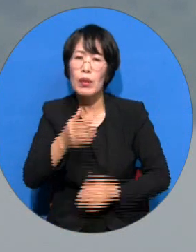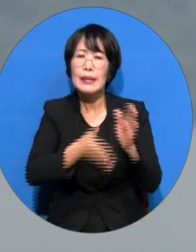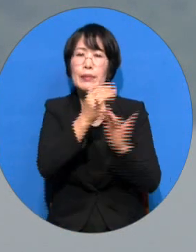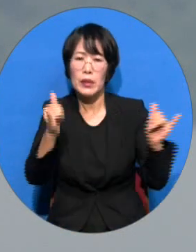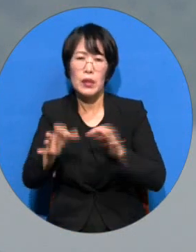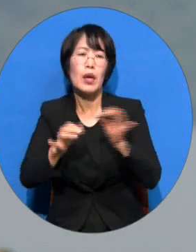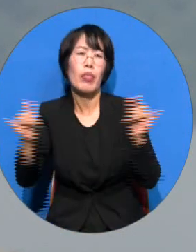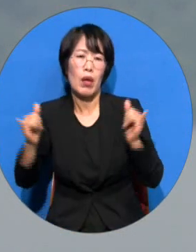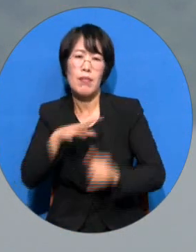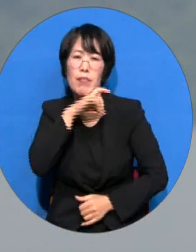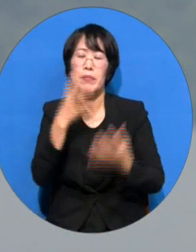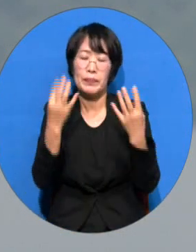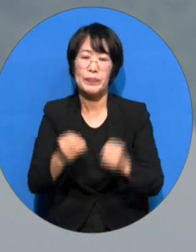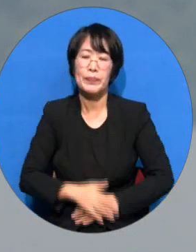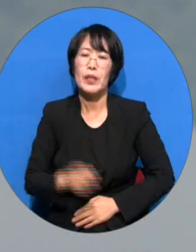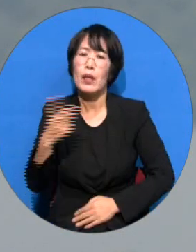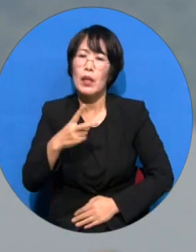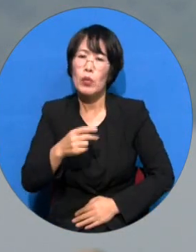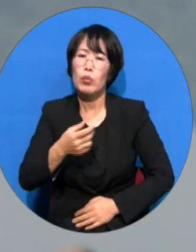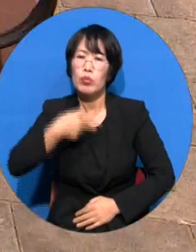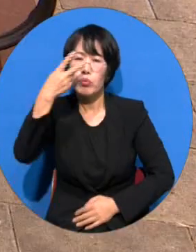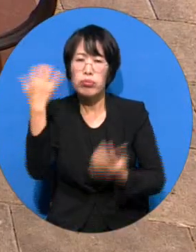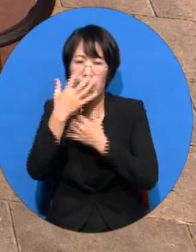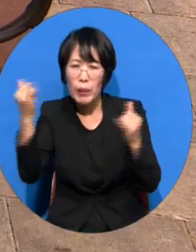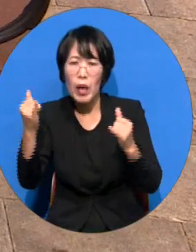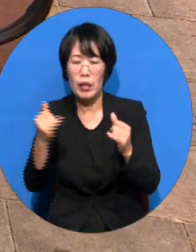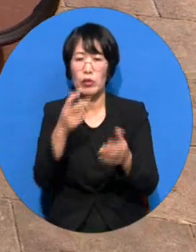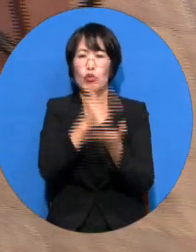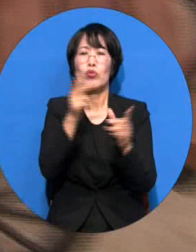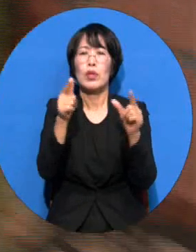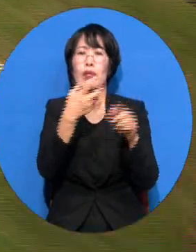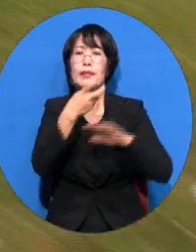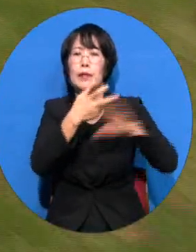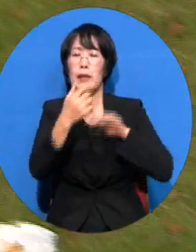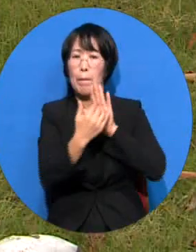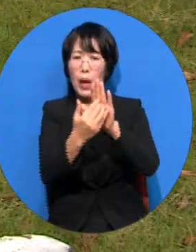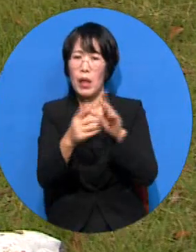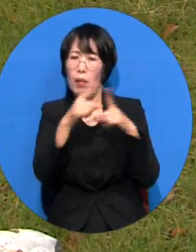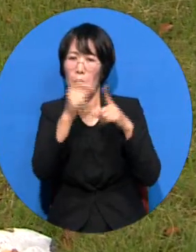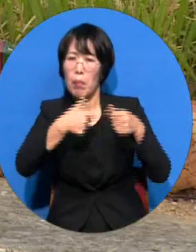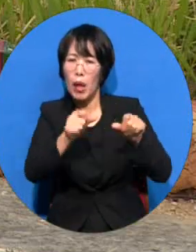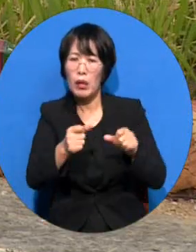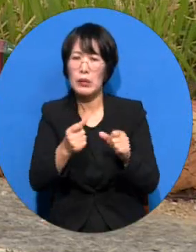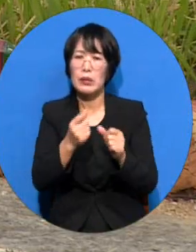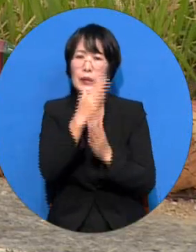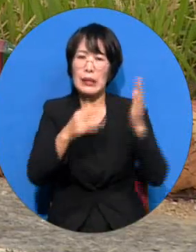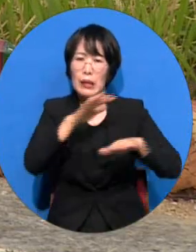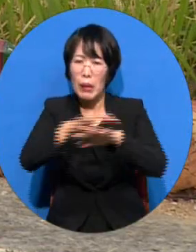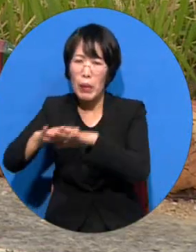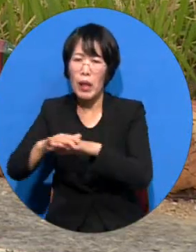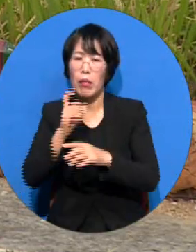상인들이 판단하고 있습니다 또 7 객들이 주차장 대용 차량 진입 방지 시설 등을 파 순하고 천재 받든 곳곳에